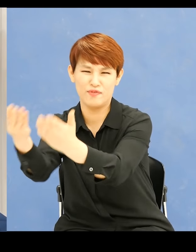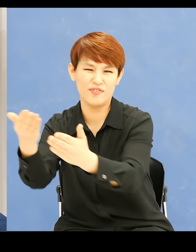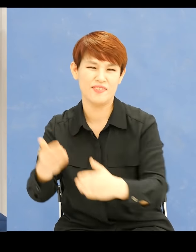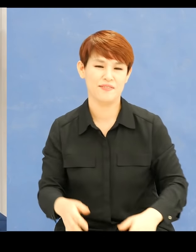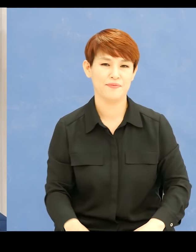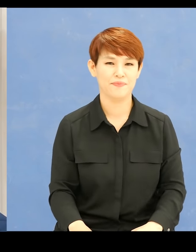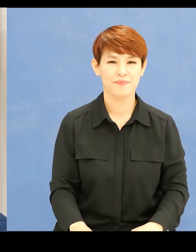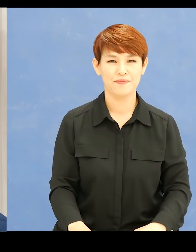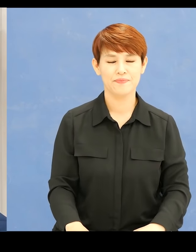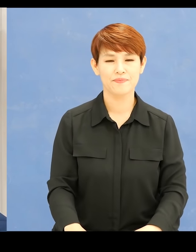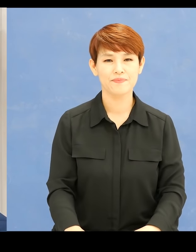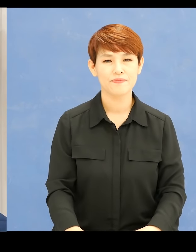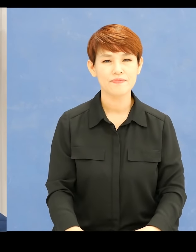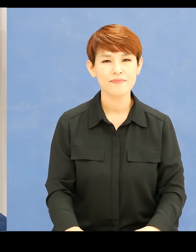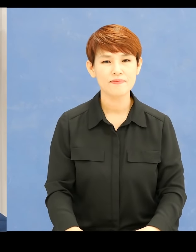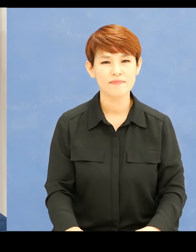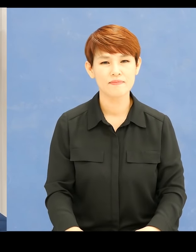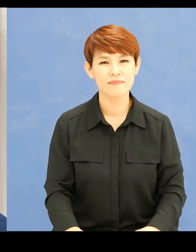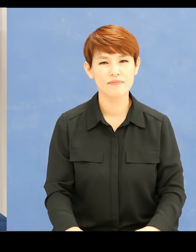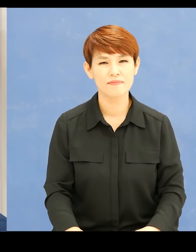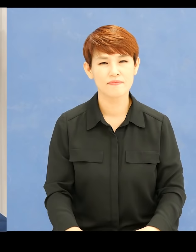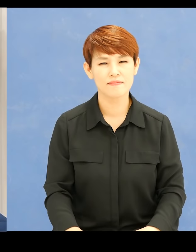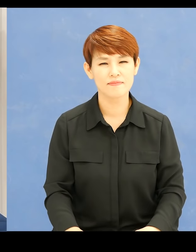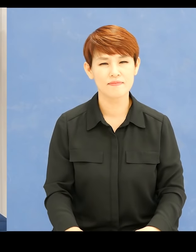경우는 뭐 진짜